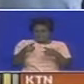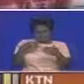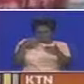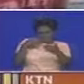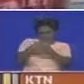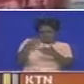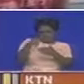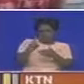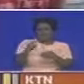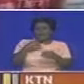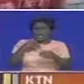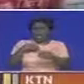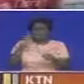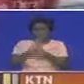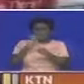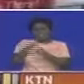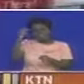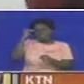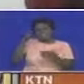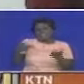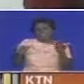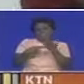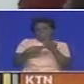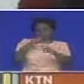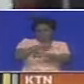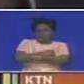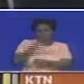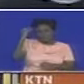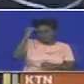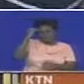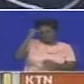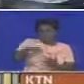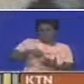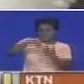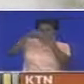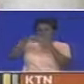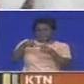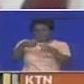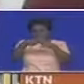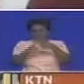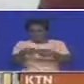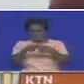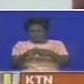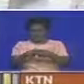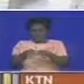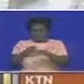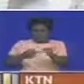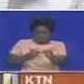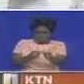kuka wanafunzi W kila siku katika Vu hivi masomo ufi wa magari na